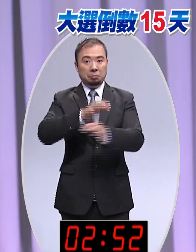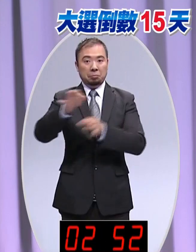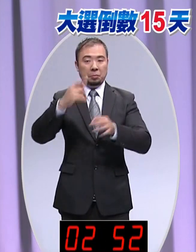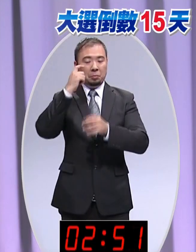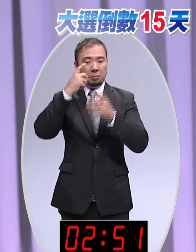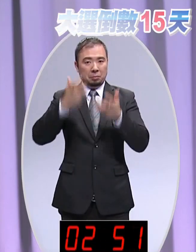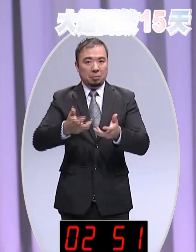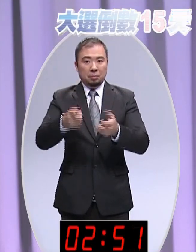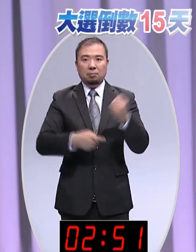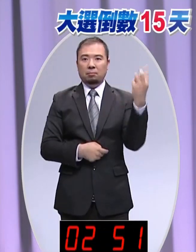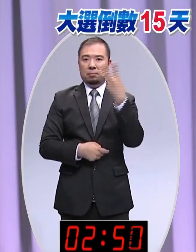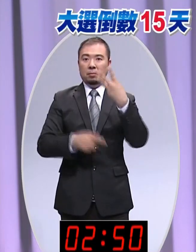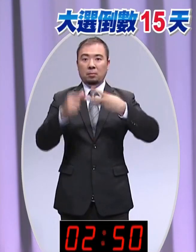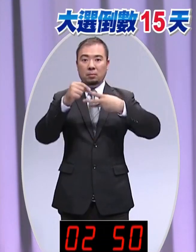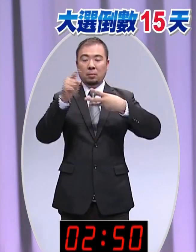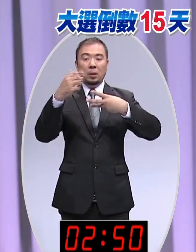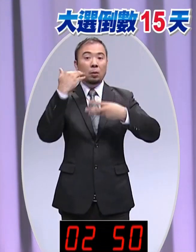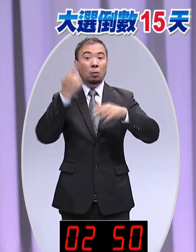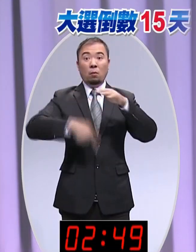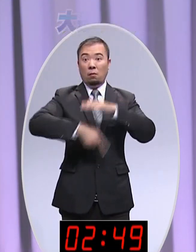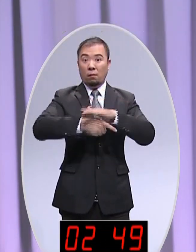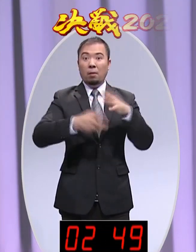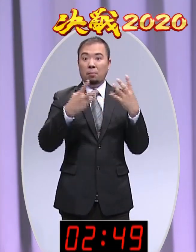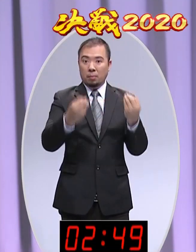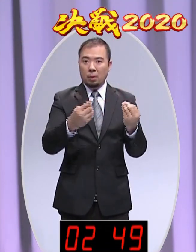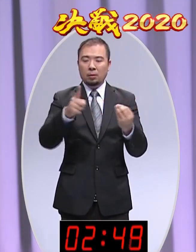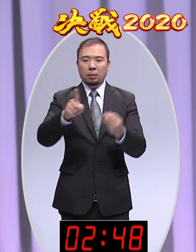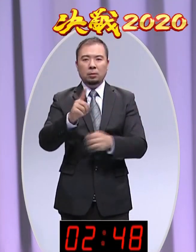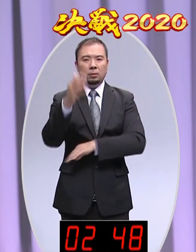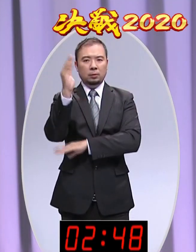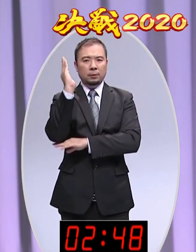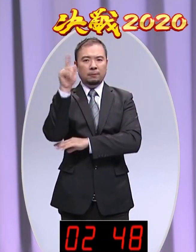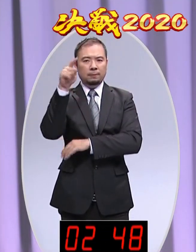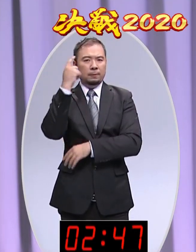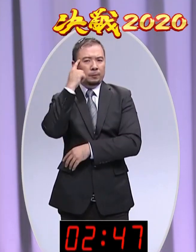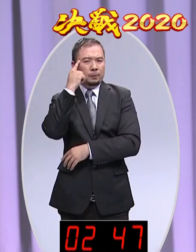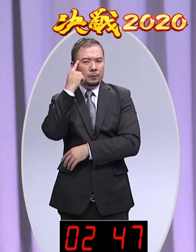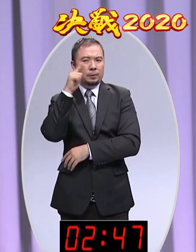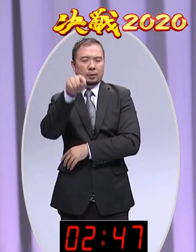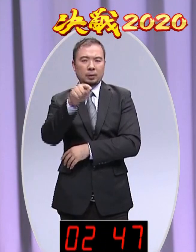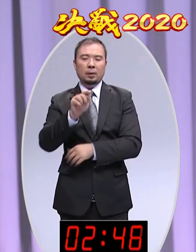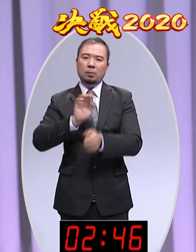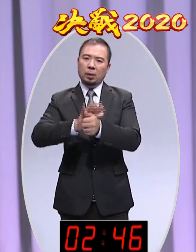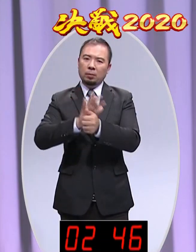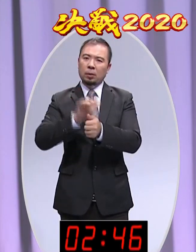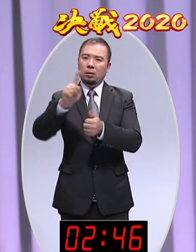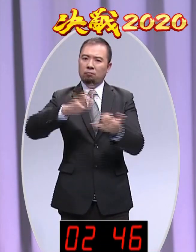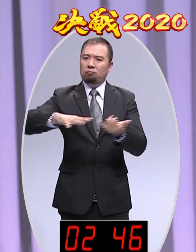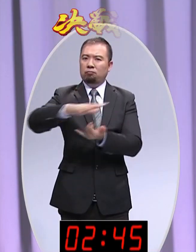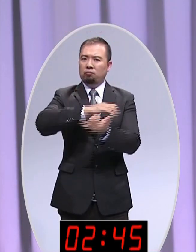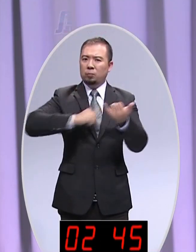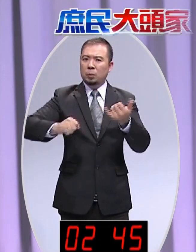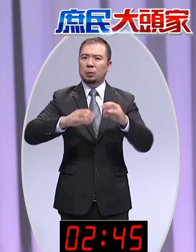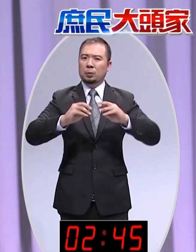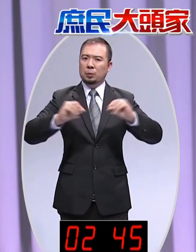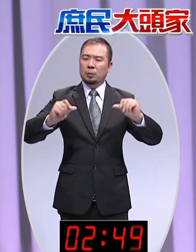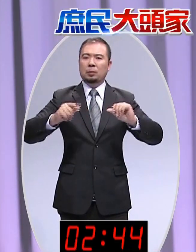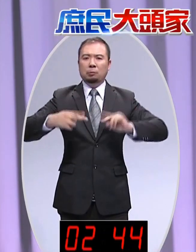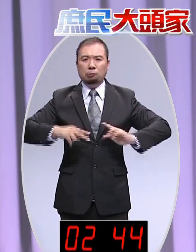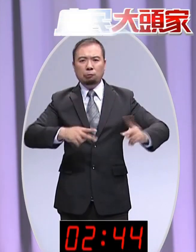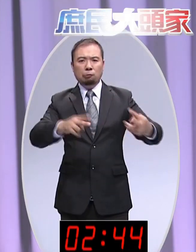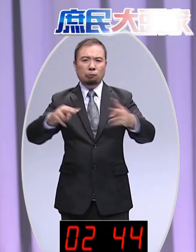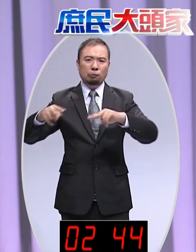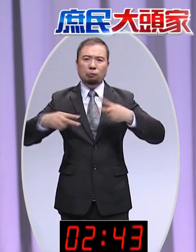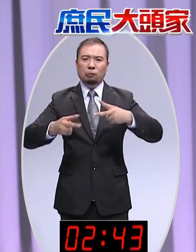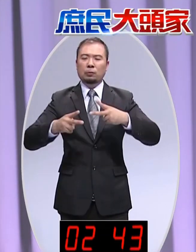不违法，就要想办法管理好政府提供基础建设，在法律的规范之下去